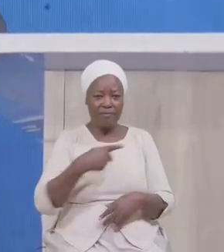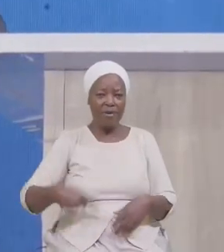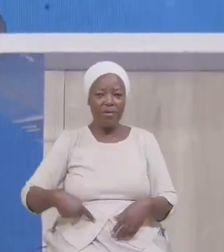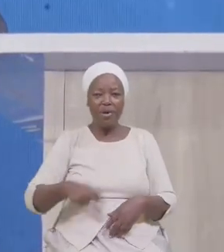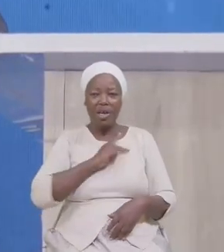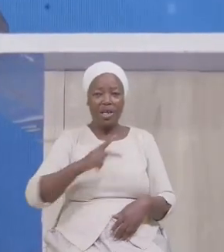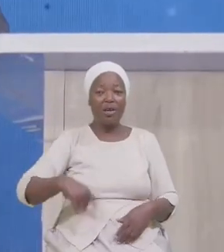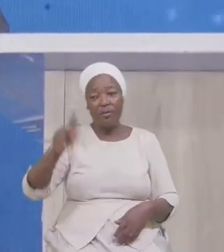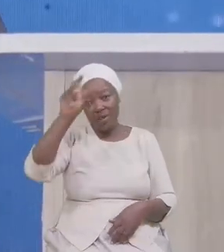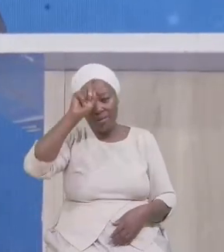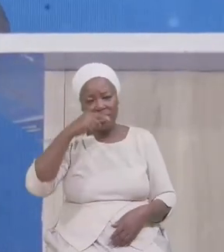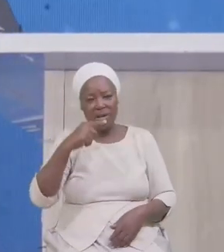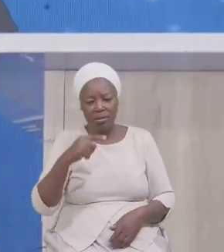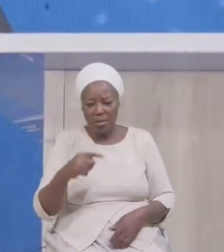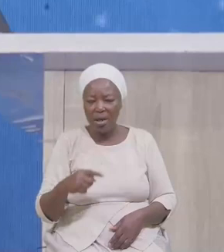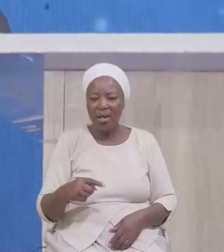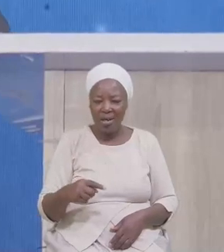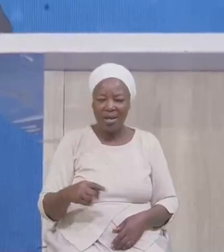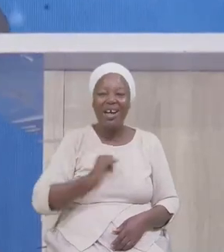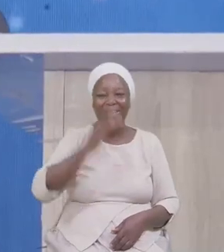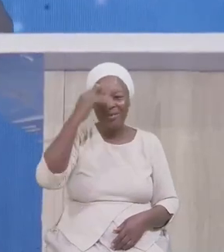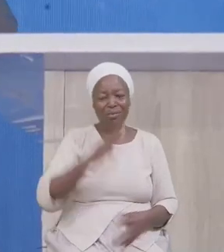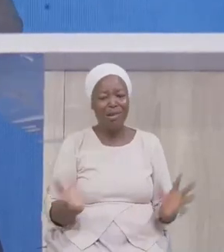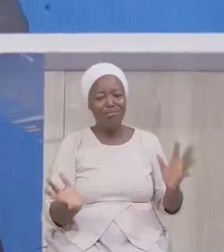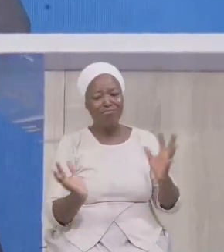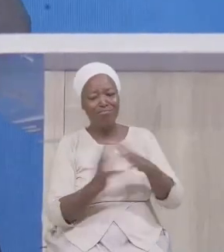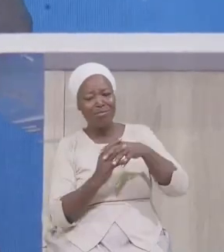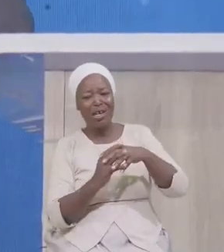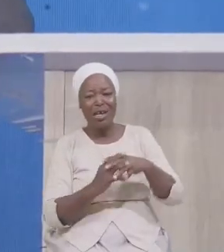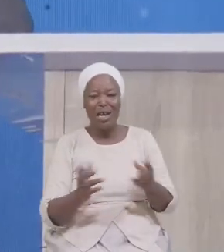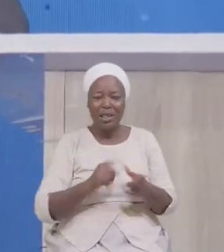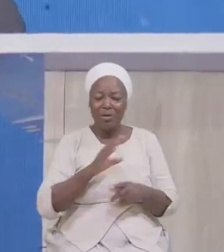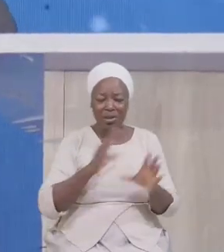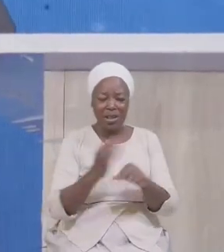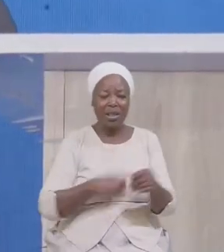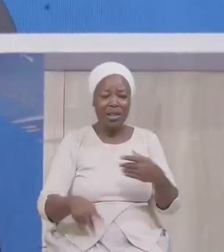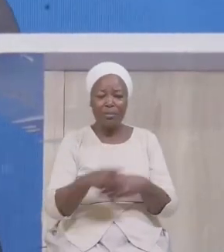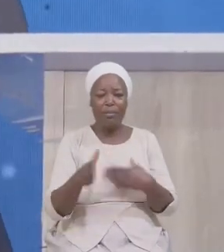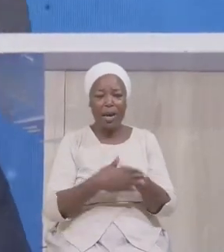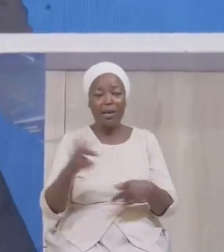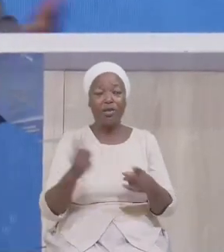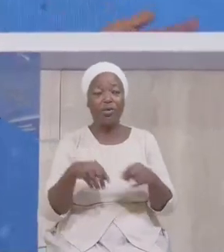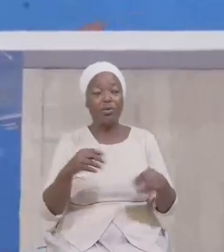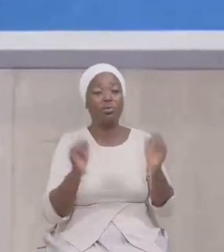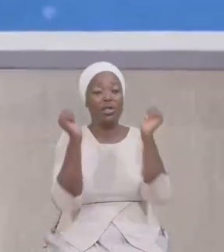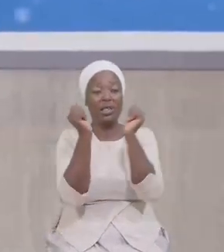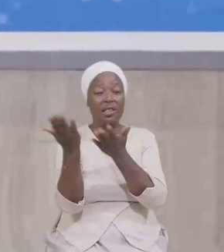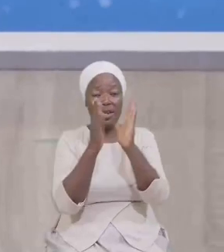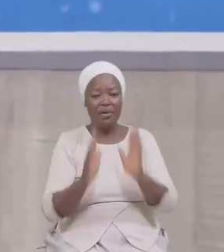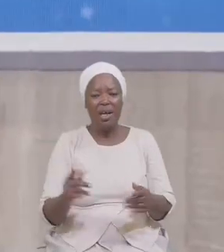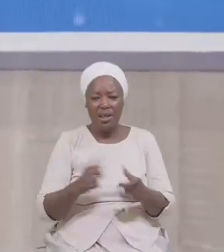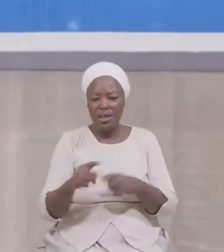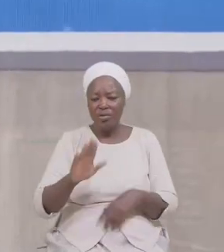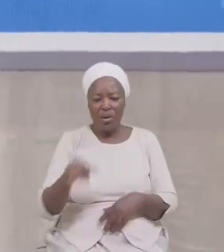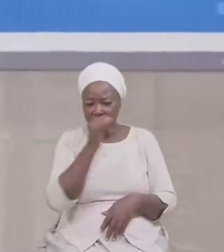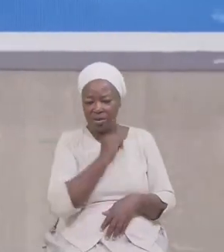Pharaon dit, je vais les piéger. Je vais les ramener en esclavage. Les enfants d'Israël ont